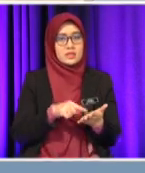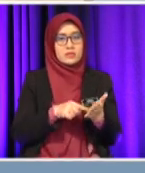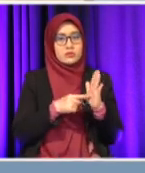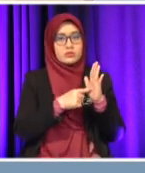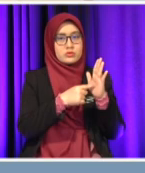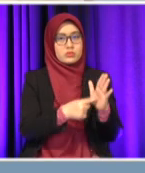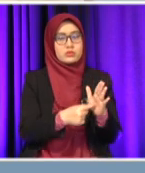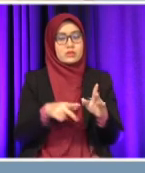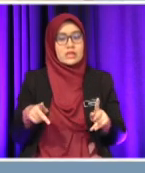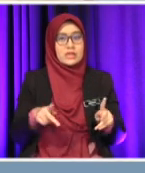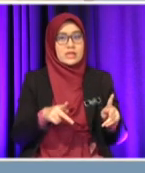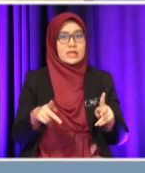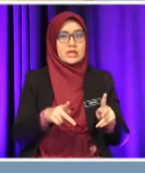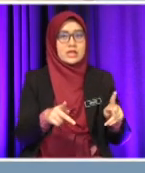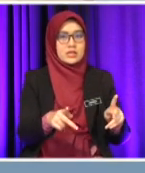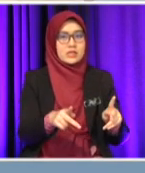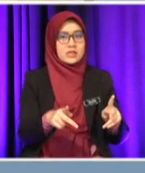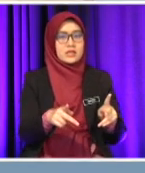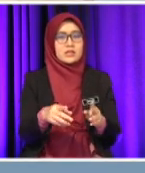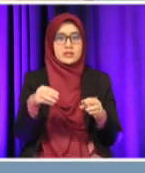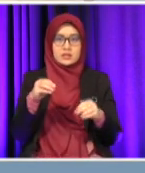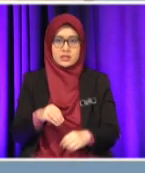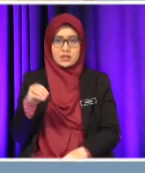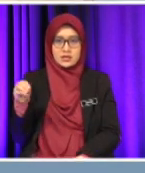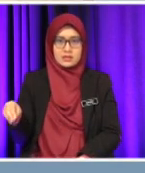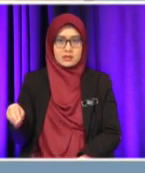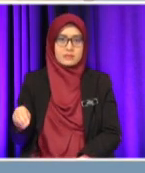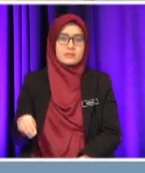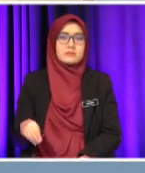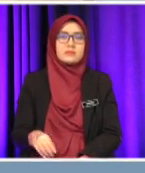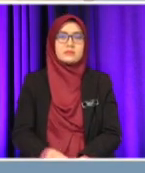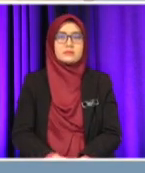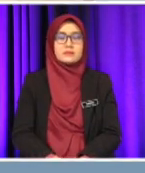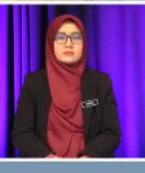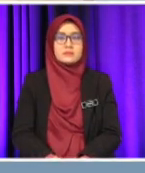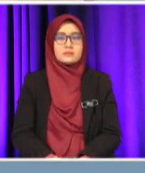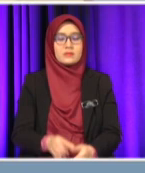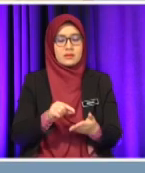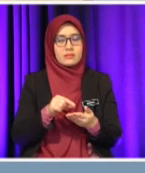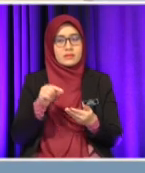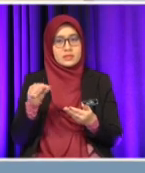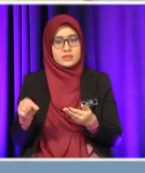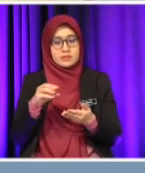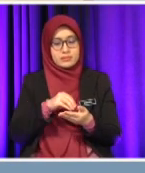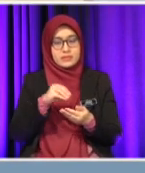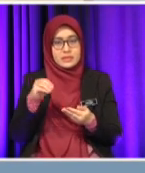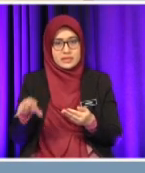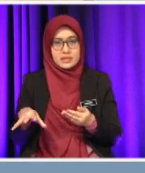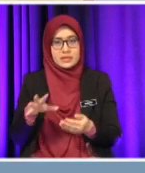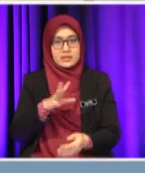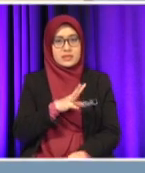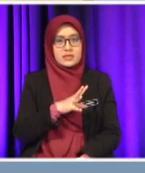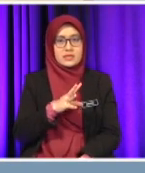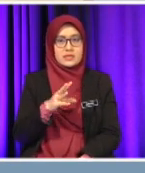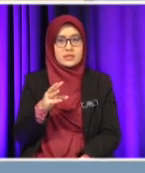ekotik jadi dua ini dan biji benih dan biji tertib biji benih ini biasanya untuk yang berbunga lah